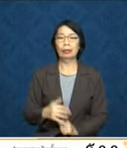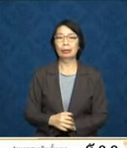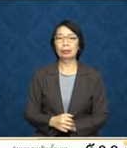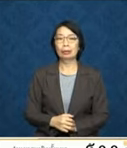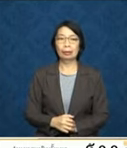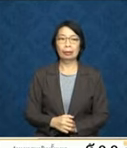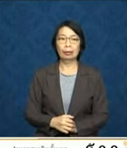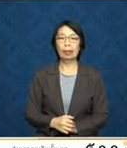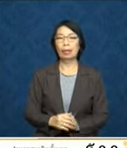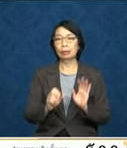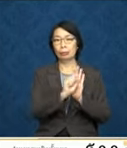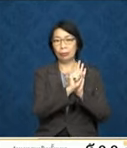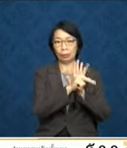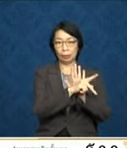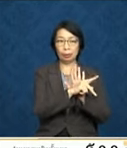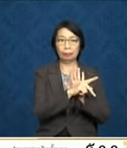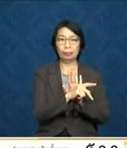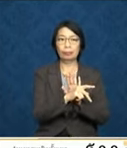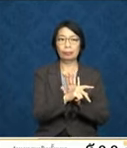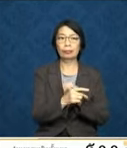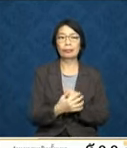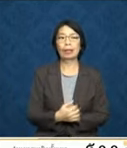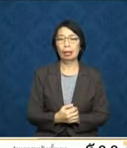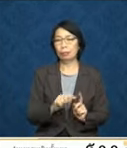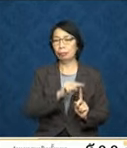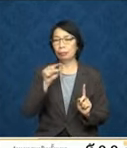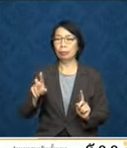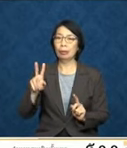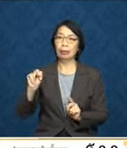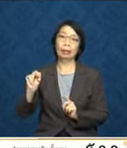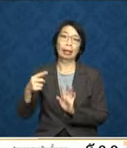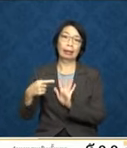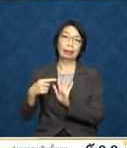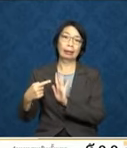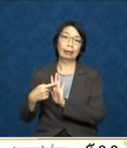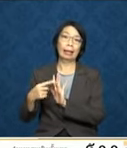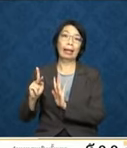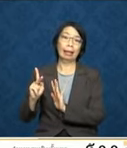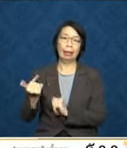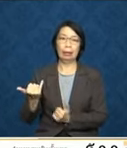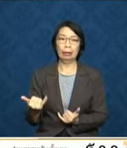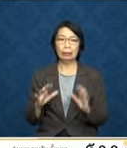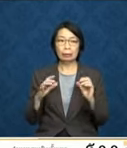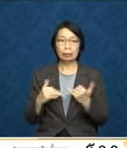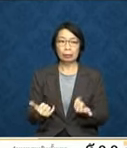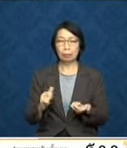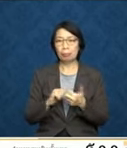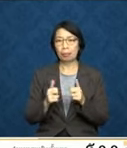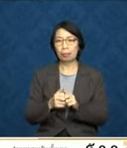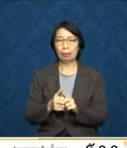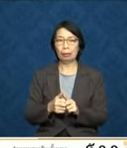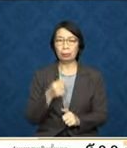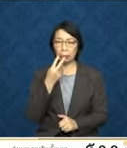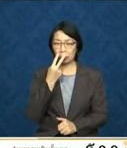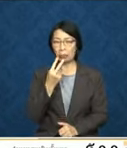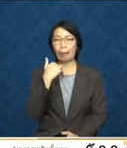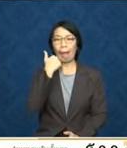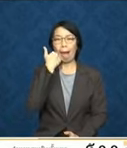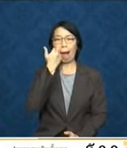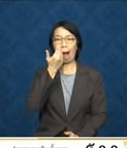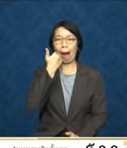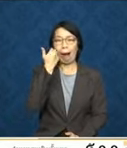ช่วงเทศบาลตำบลนาแก่ซึ่งมันเป็นที่อับอายใน